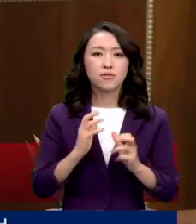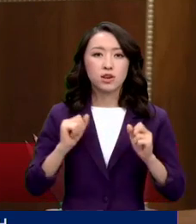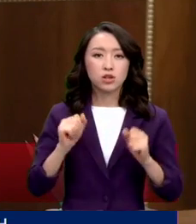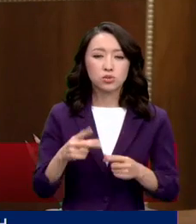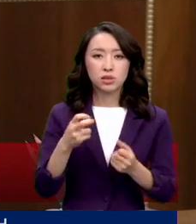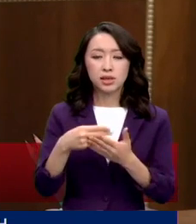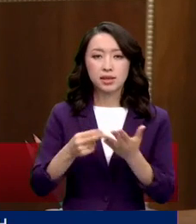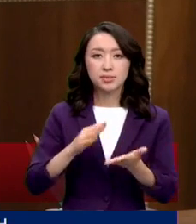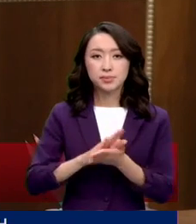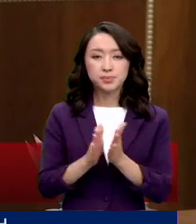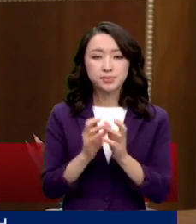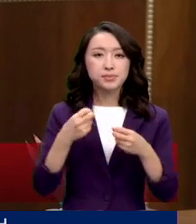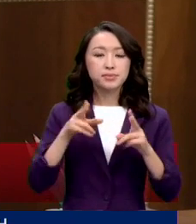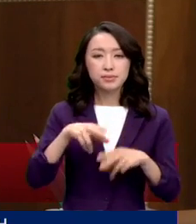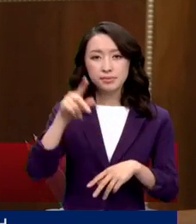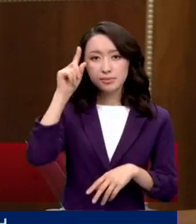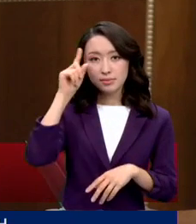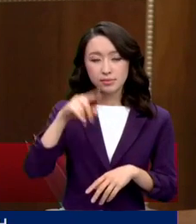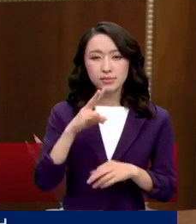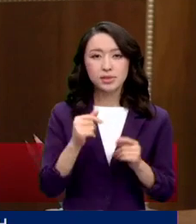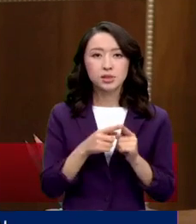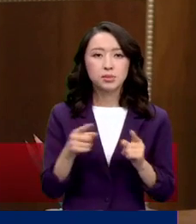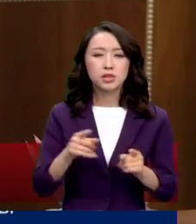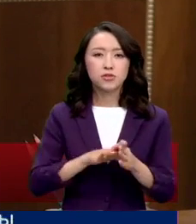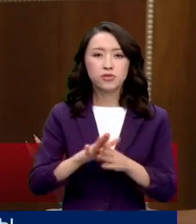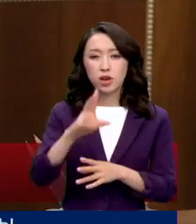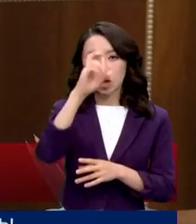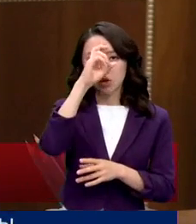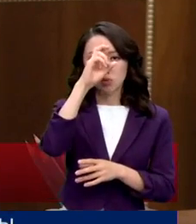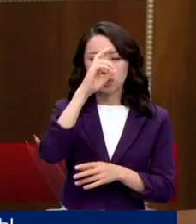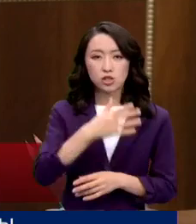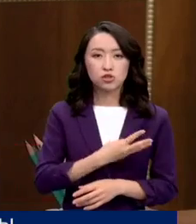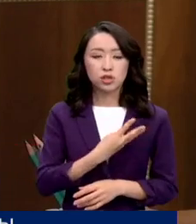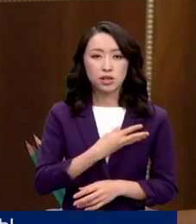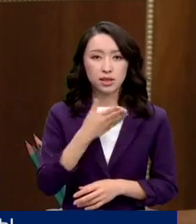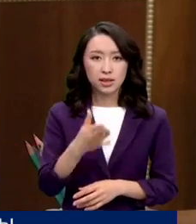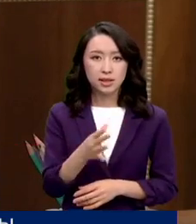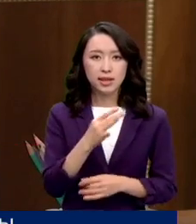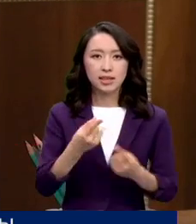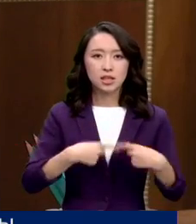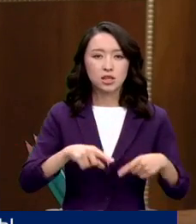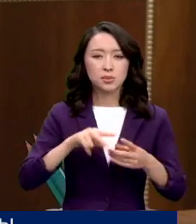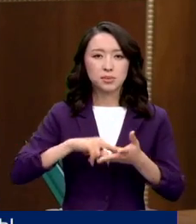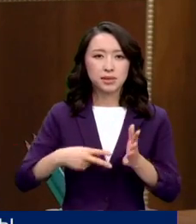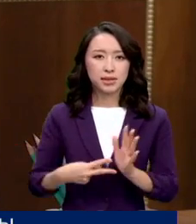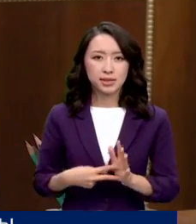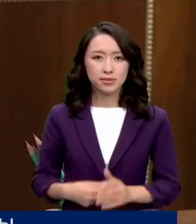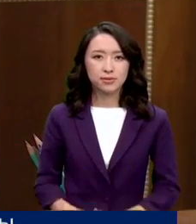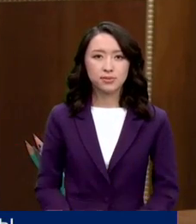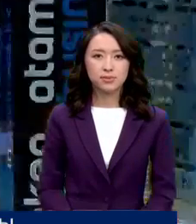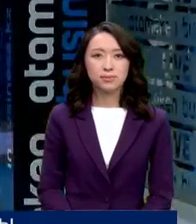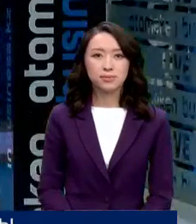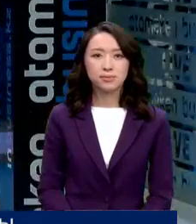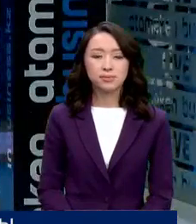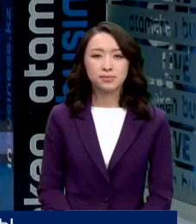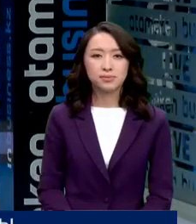контрактных специалистов со специальными знаниями на период реализации государственных инициатив и отраслевых проектов.